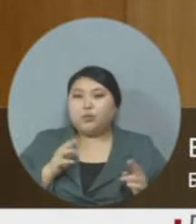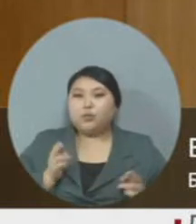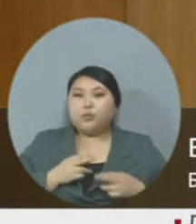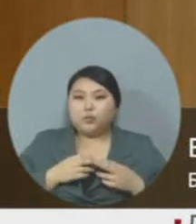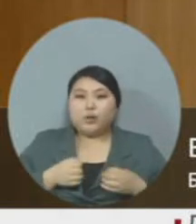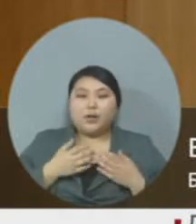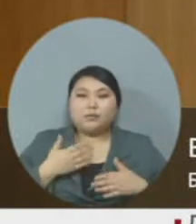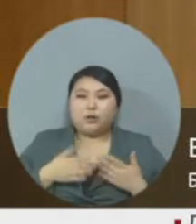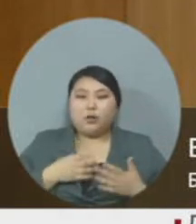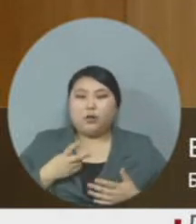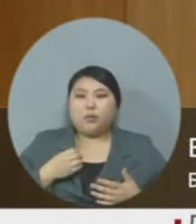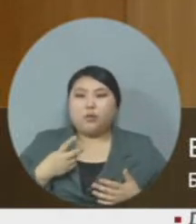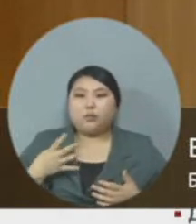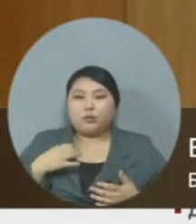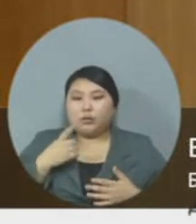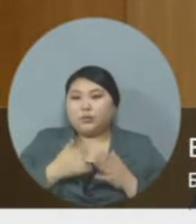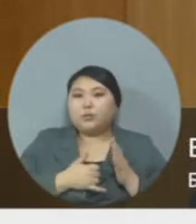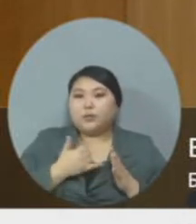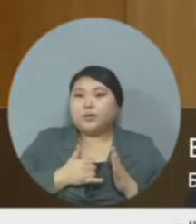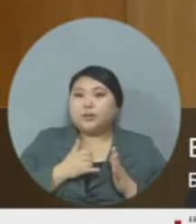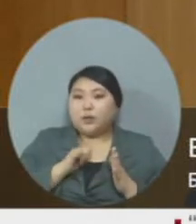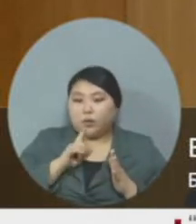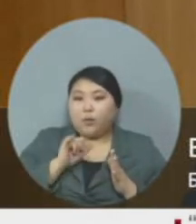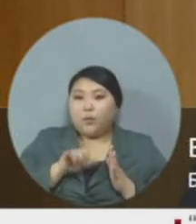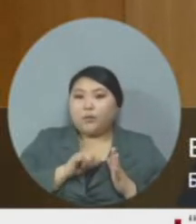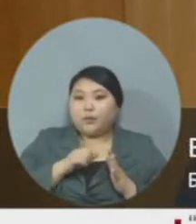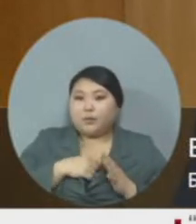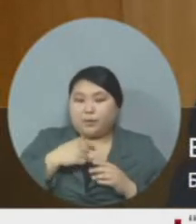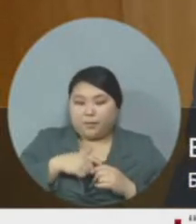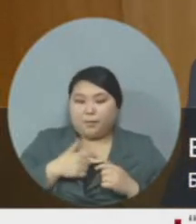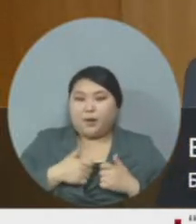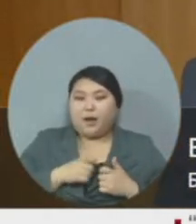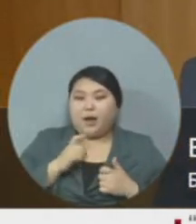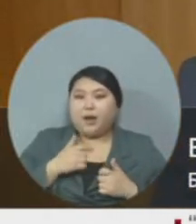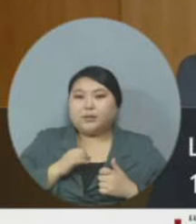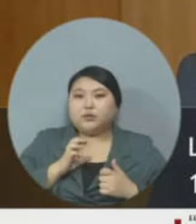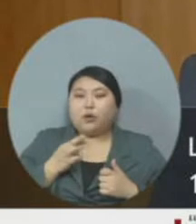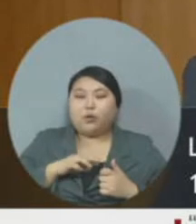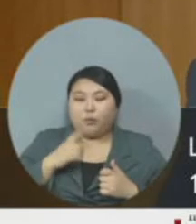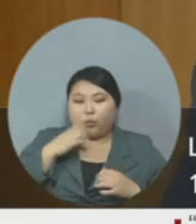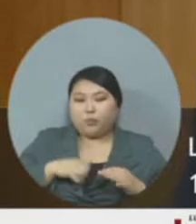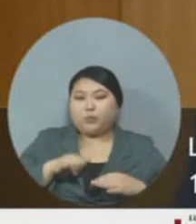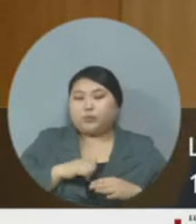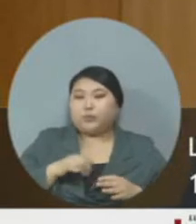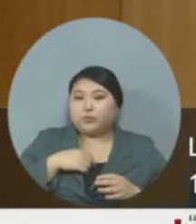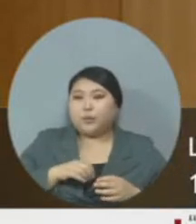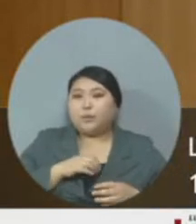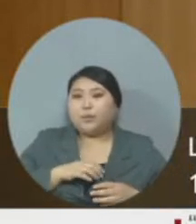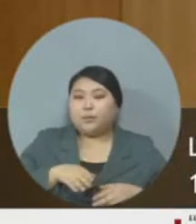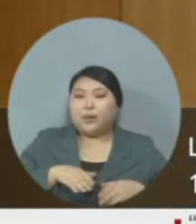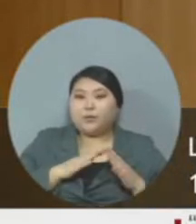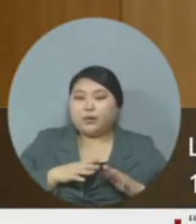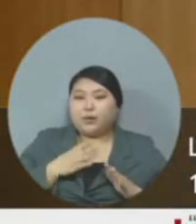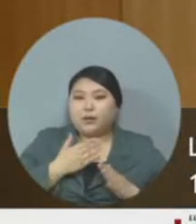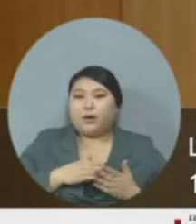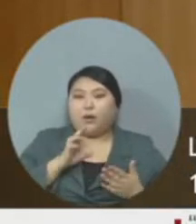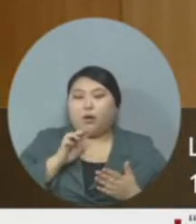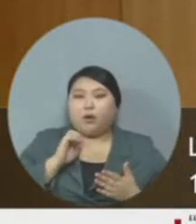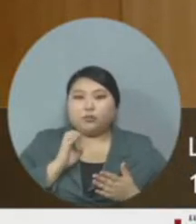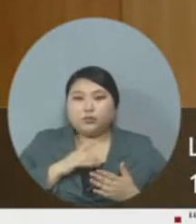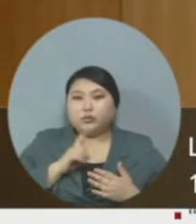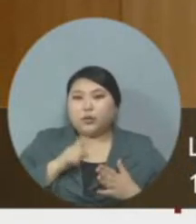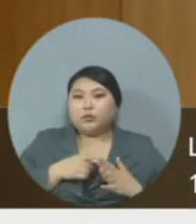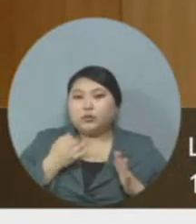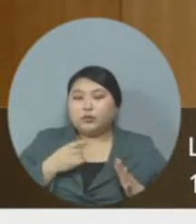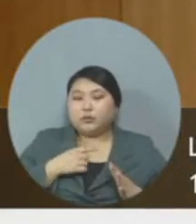За тэгэхээр 2024 оны 1-р удирдлагатай багтааж хагас коксийн үйлдвэр Монгол улсад байгуулах. Хагас коксийг жилдээ